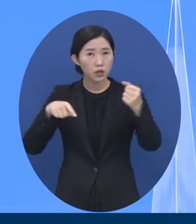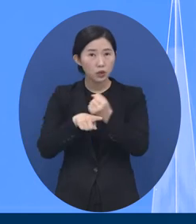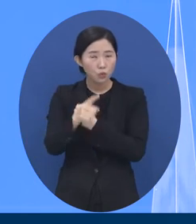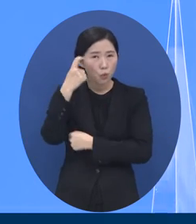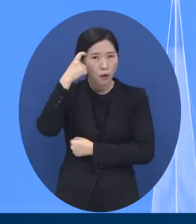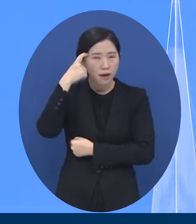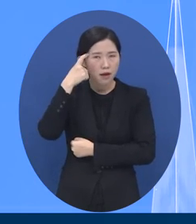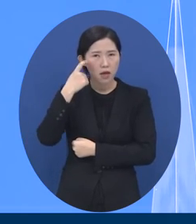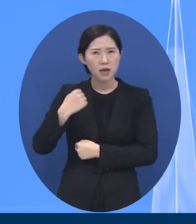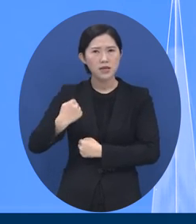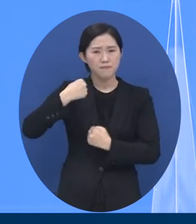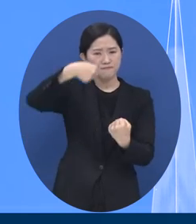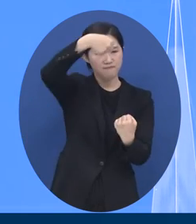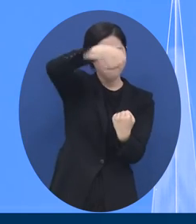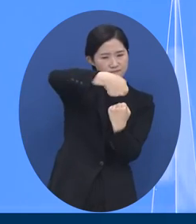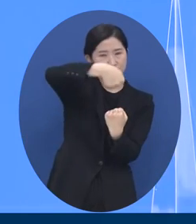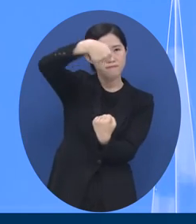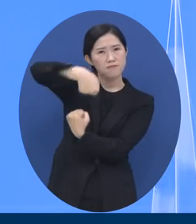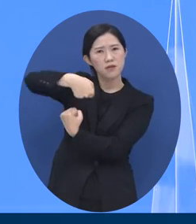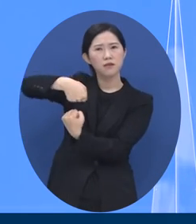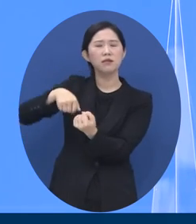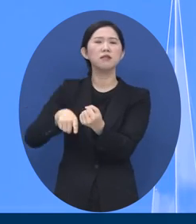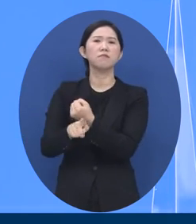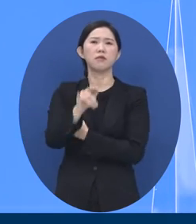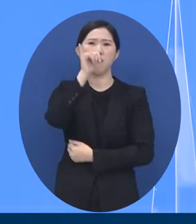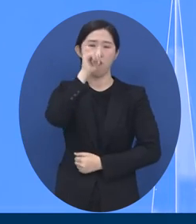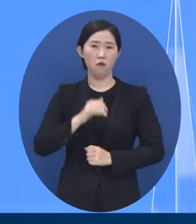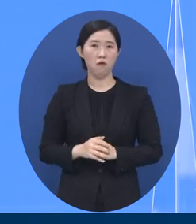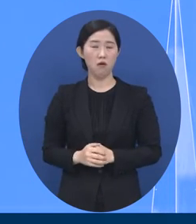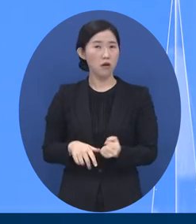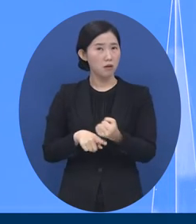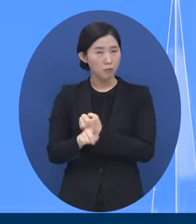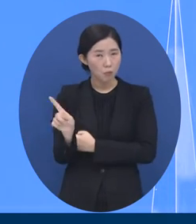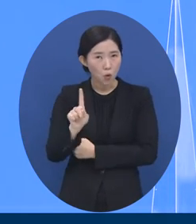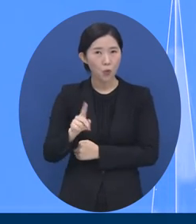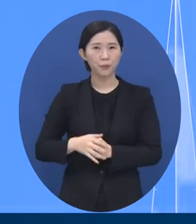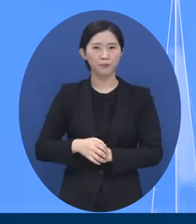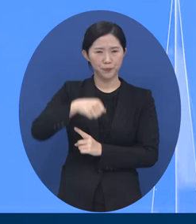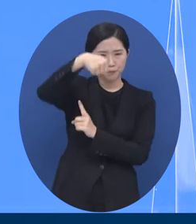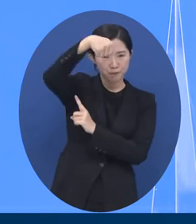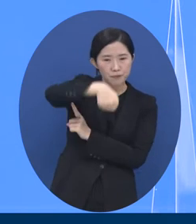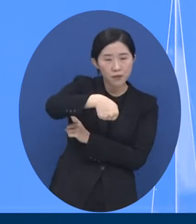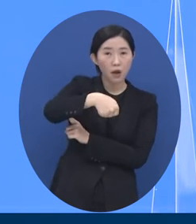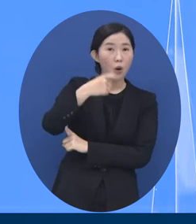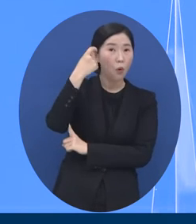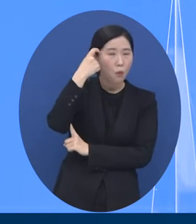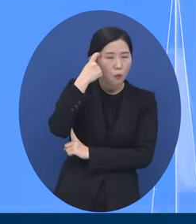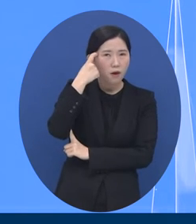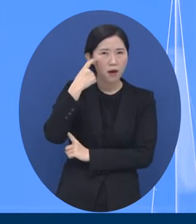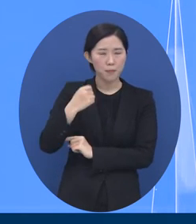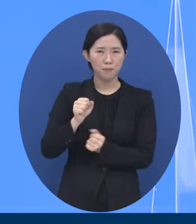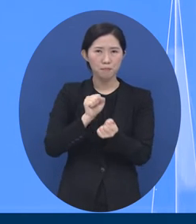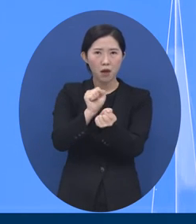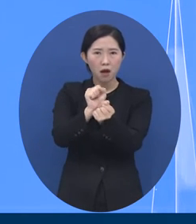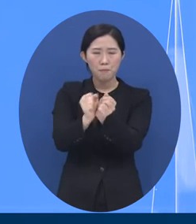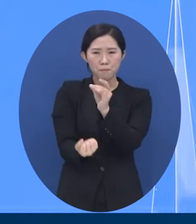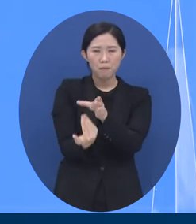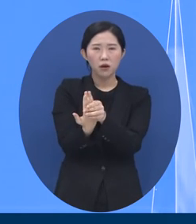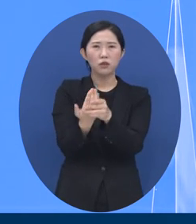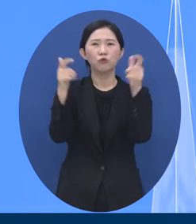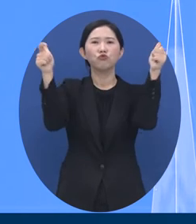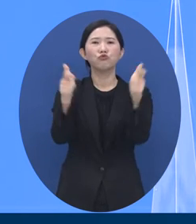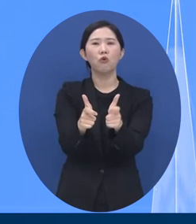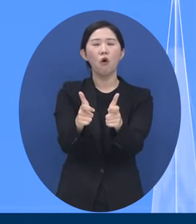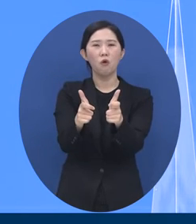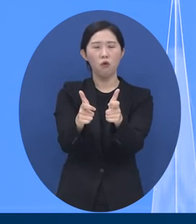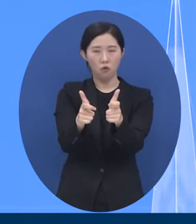힘이 서로 역방향으로 작용하고 있다는 뜻입니다. 하나는 감염 발생을 감소시키는 힘입니다.